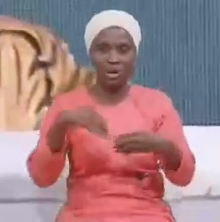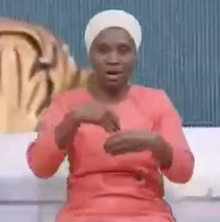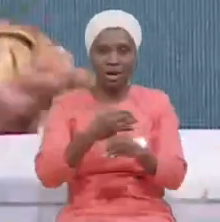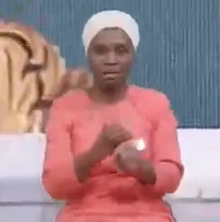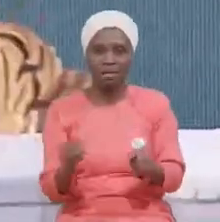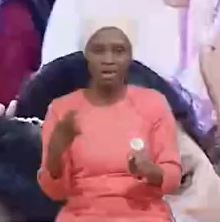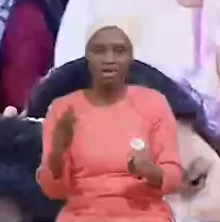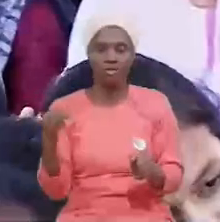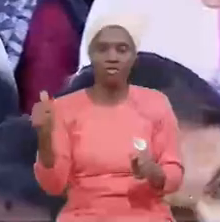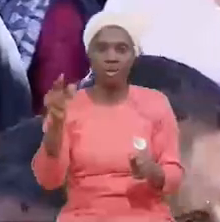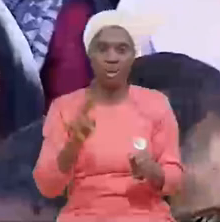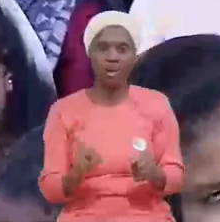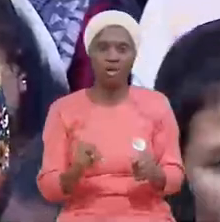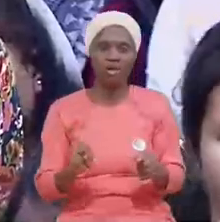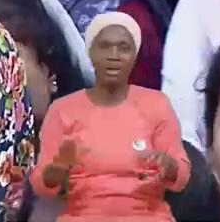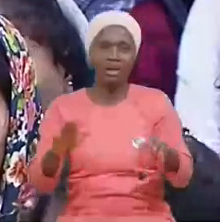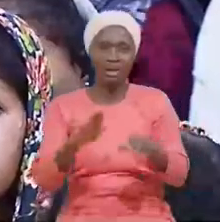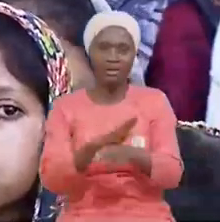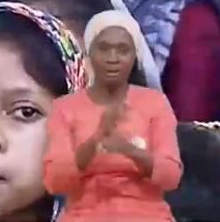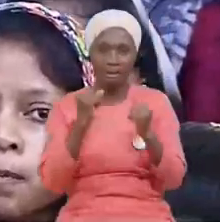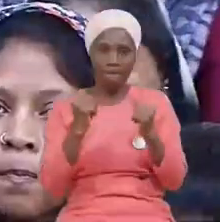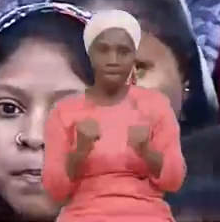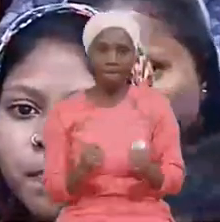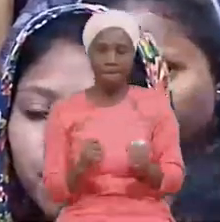Je vous parle ce matin du message intitulé